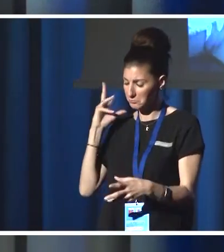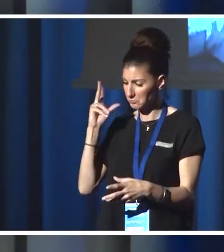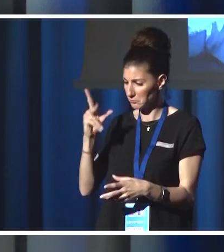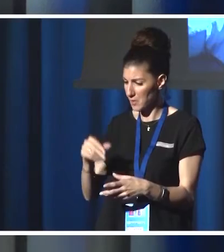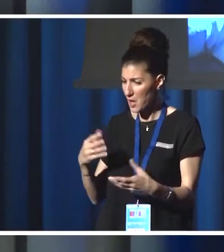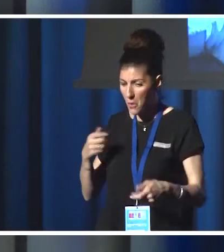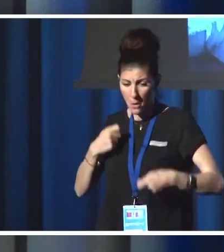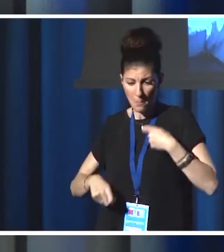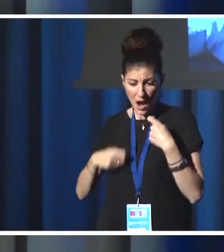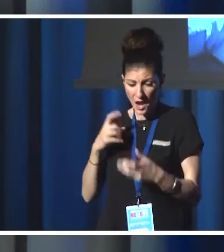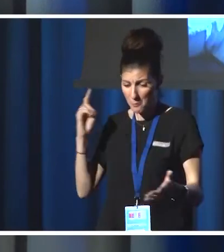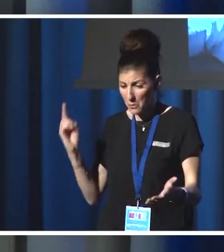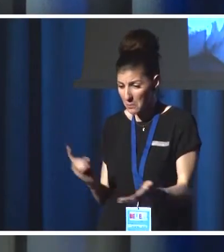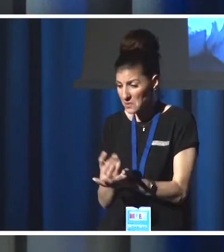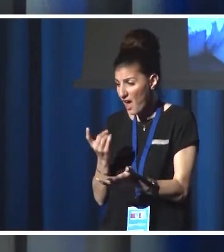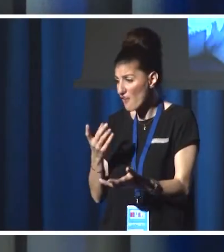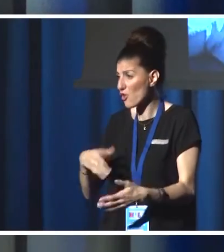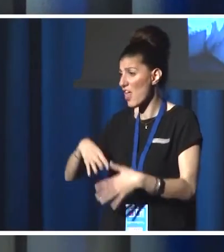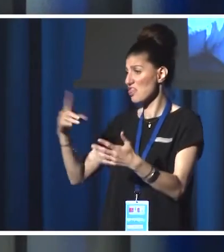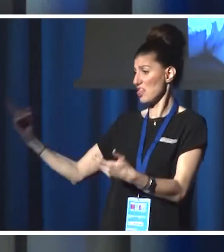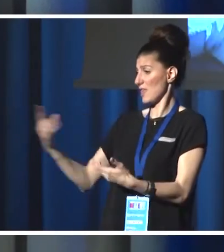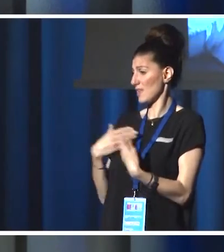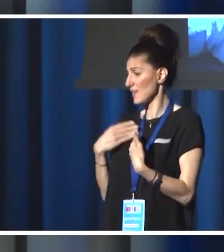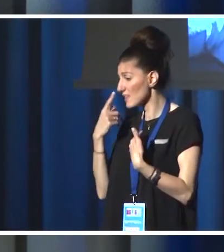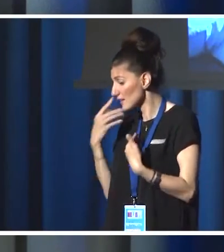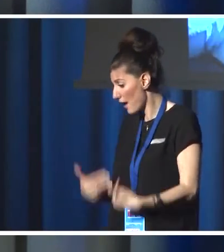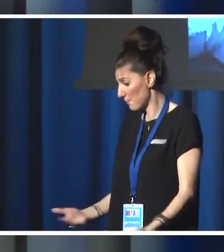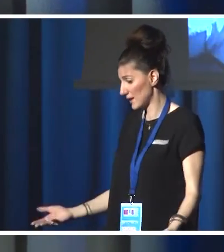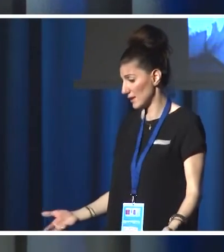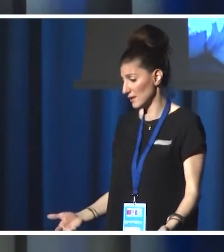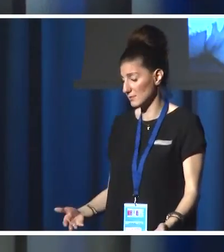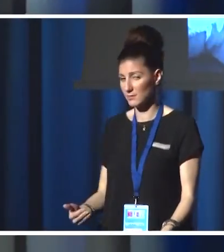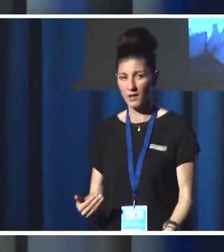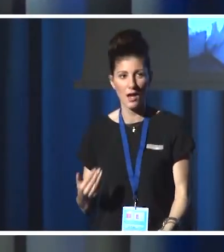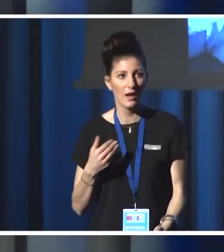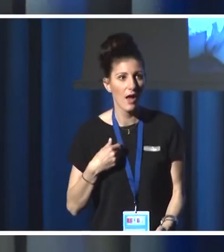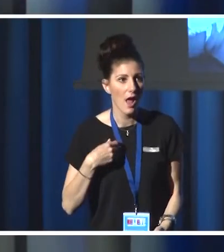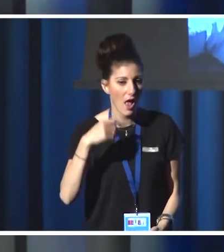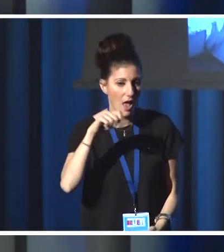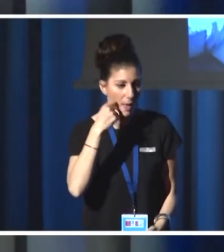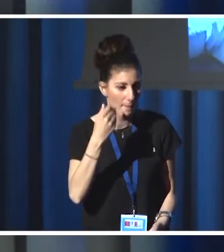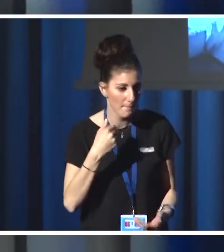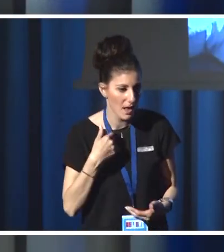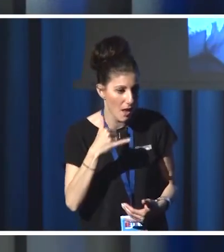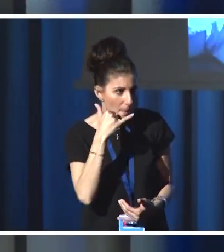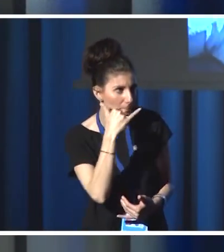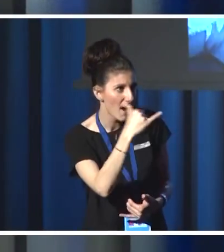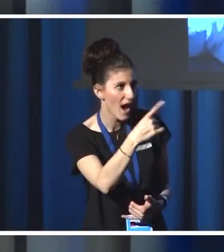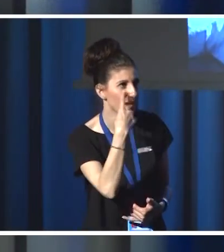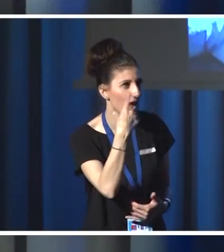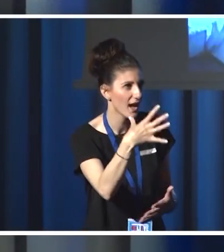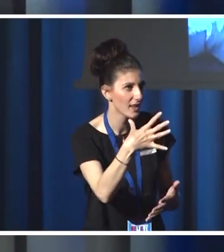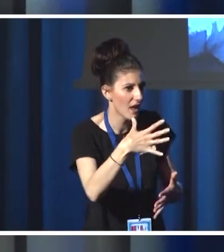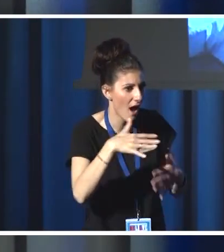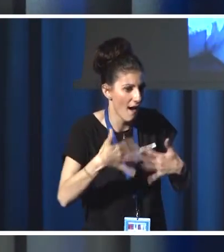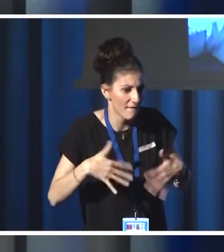παράπονο το χα να ρθουν μια φορά να με δουν και τι μου είπαν μου είπαν ότι εμείς από μακριά που σε βλέπαμε φοβόμασταν δεν θα το αντέχαμε